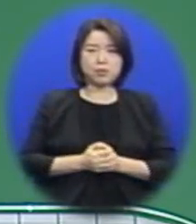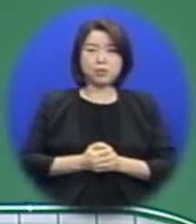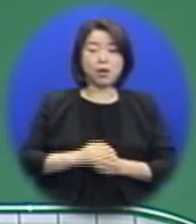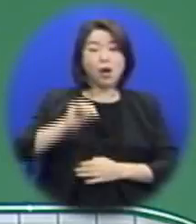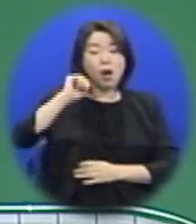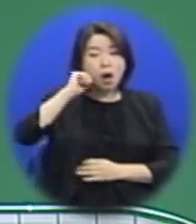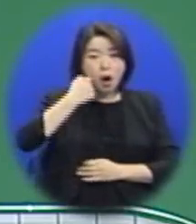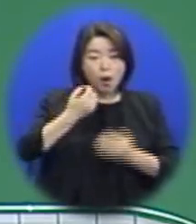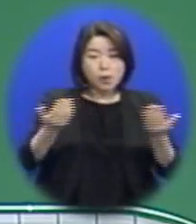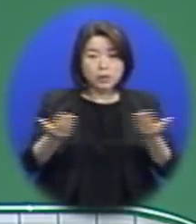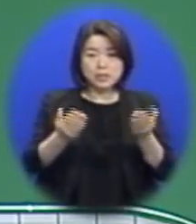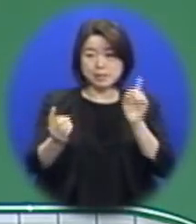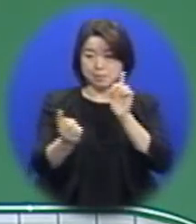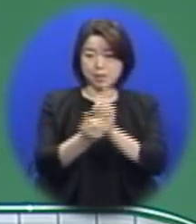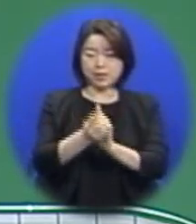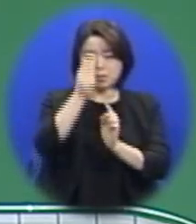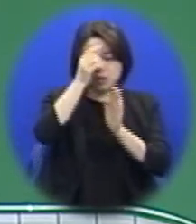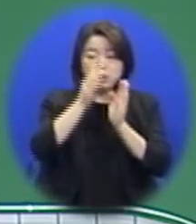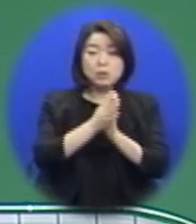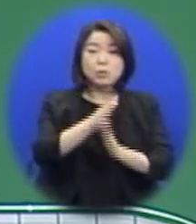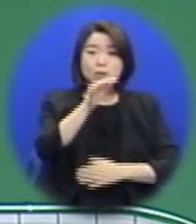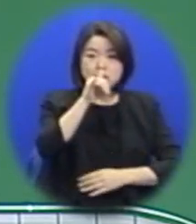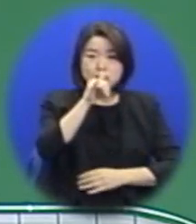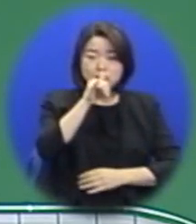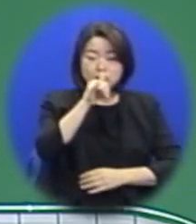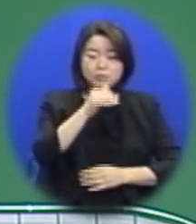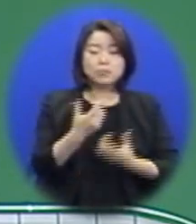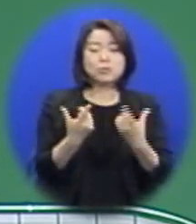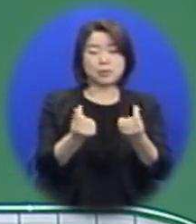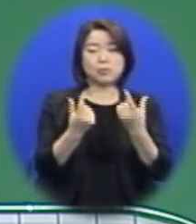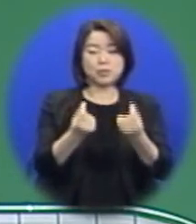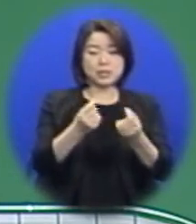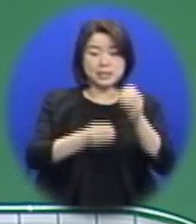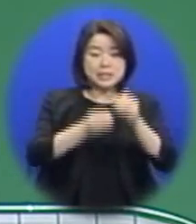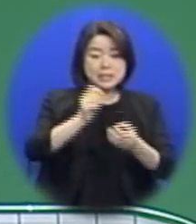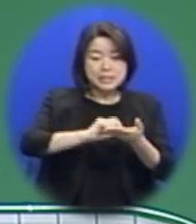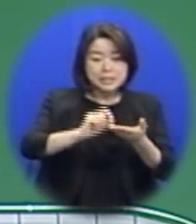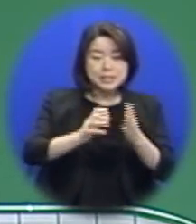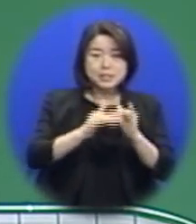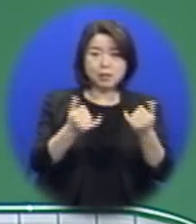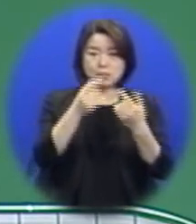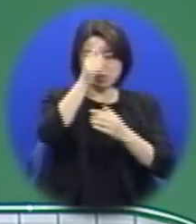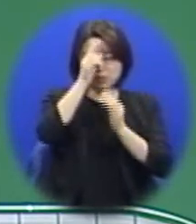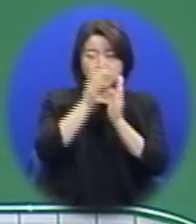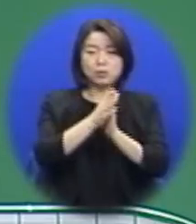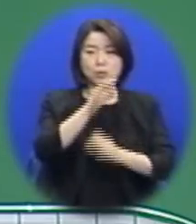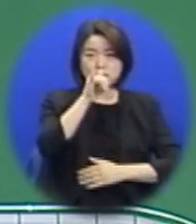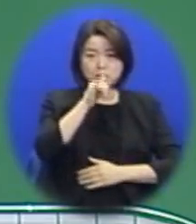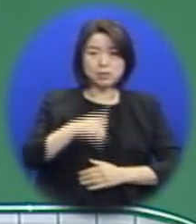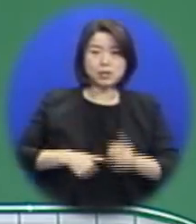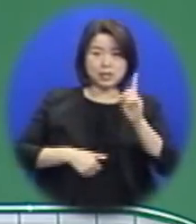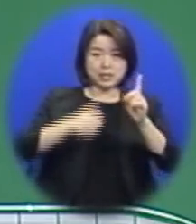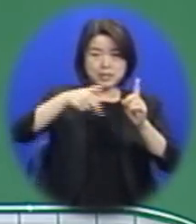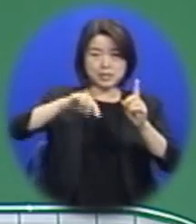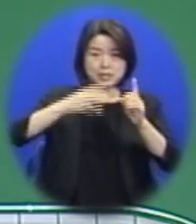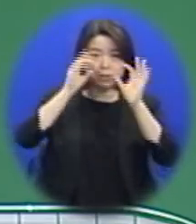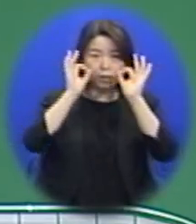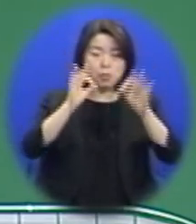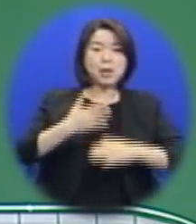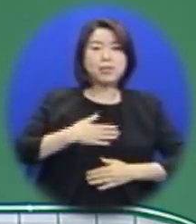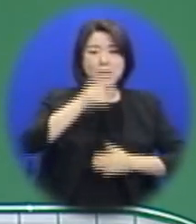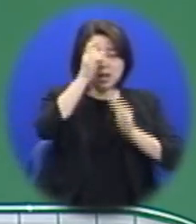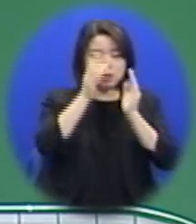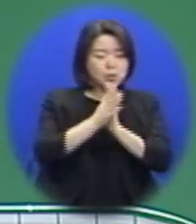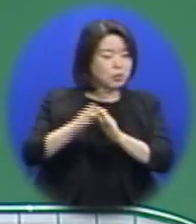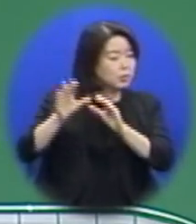어려운 일을 만나면 기도하지요. 시편 기자도 기도합니다. 1절에 보면 내 기도를 들어주시고